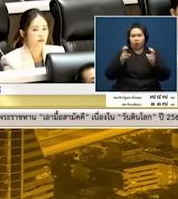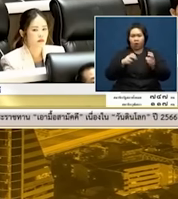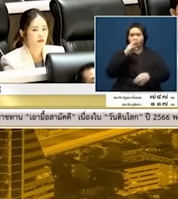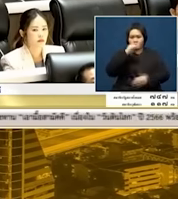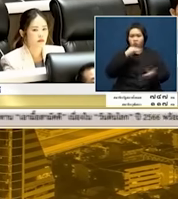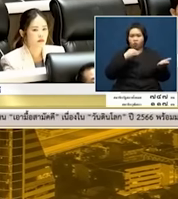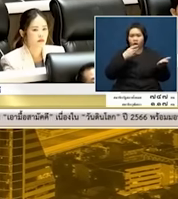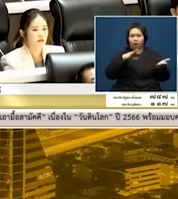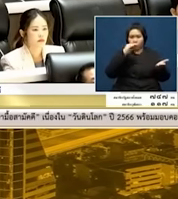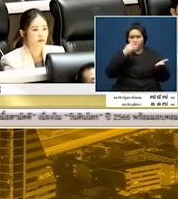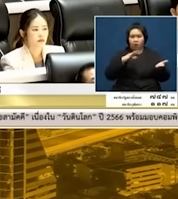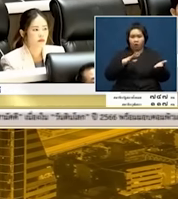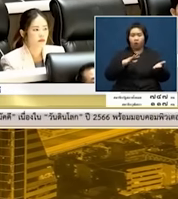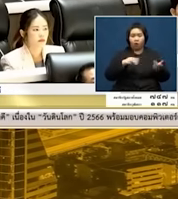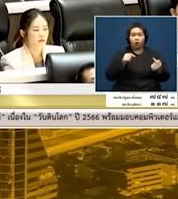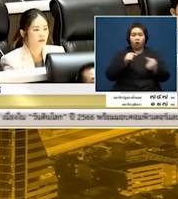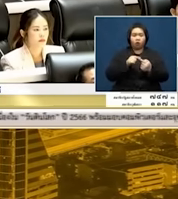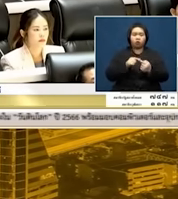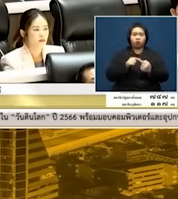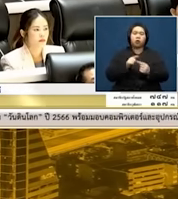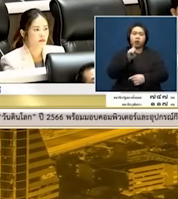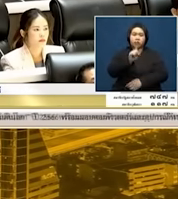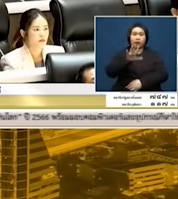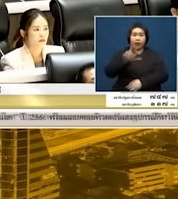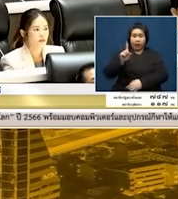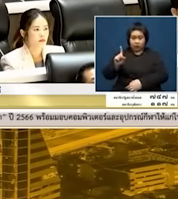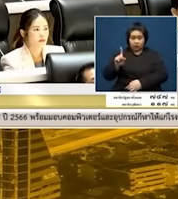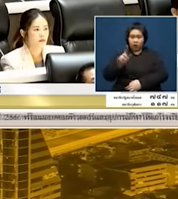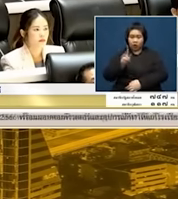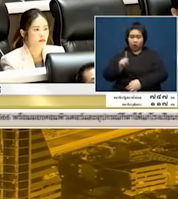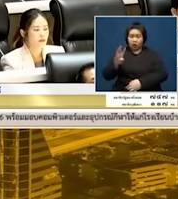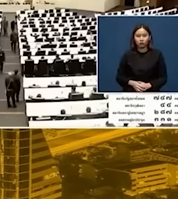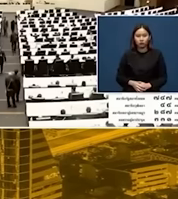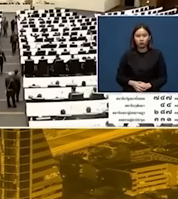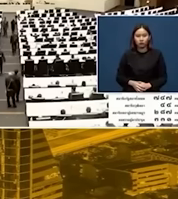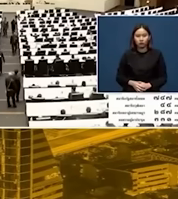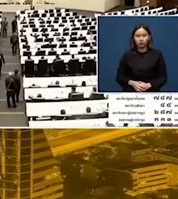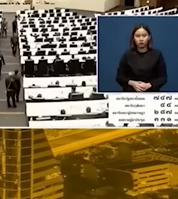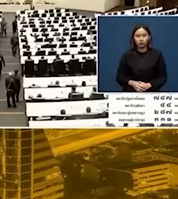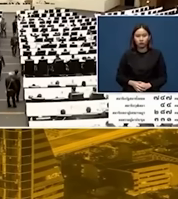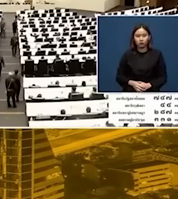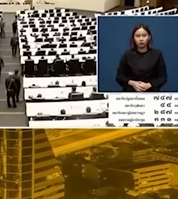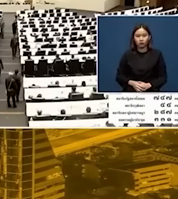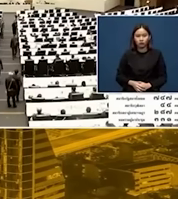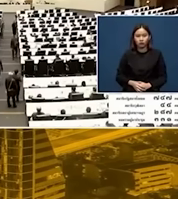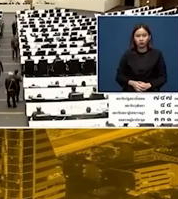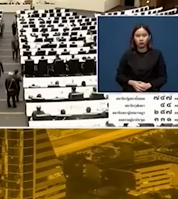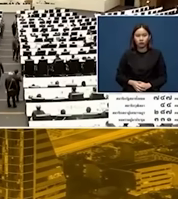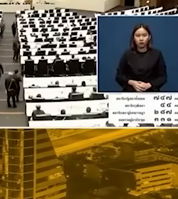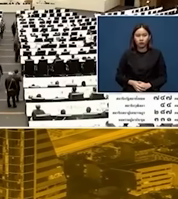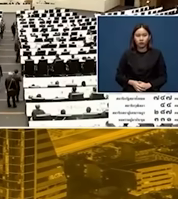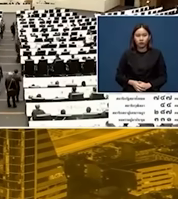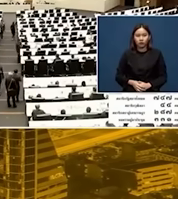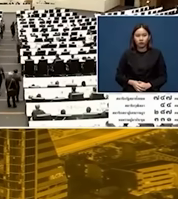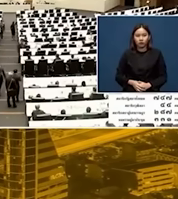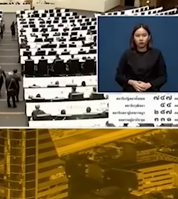บุห้ามไว้นะว่าเกิดเสนอชื่อนายกคนนี้จะต้องเสนอเพียงแค่ครั้งเดียว2ครั้งไม่ได้เมื่อเขาไม่ได้ห้ามผมจะเสนอ10ครั้